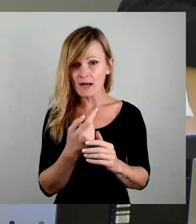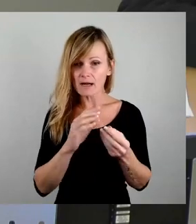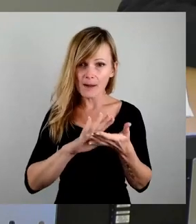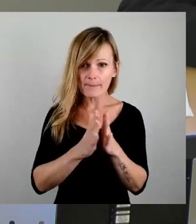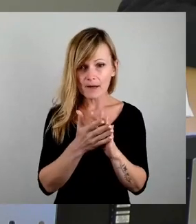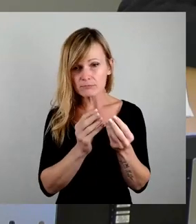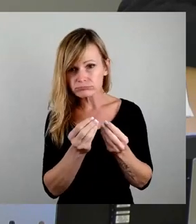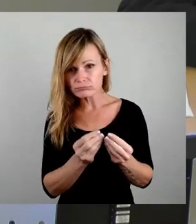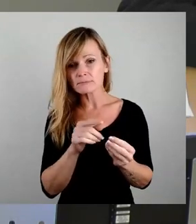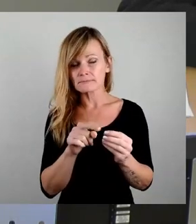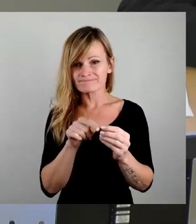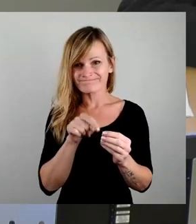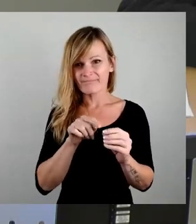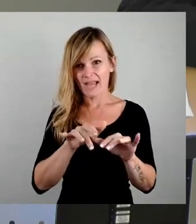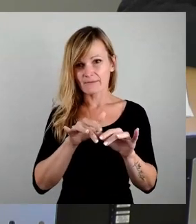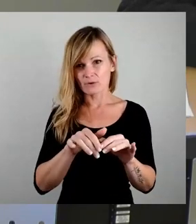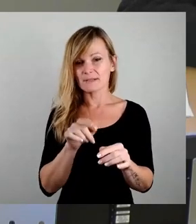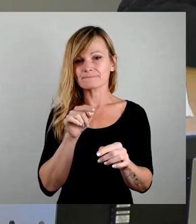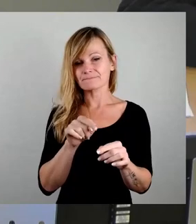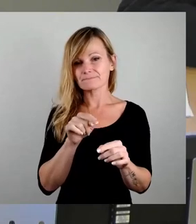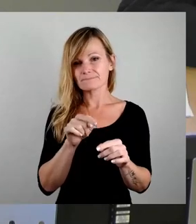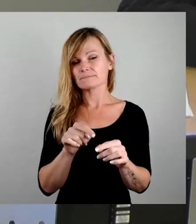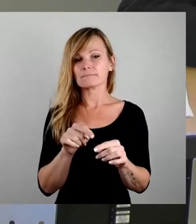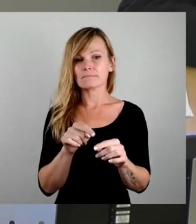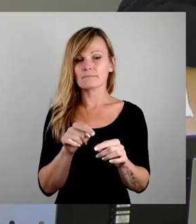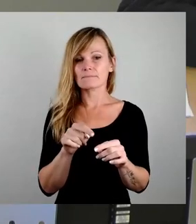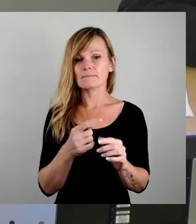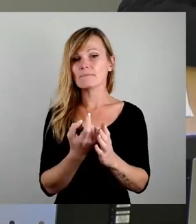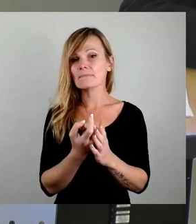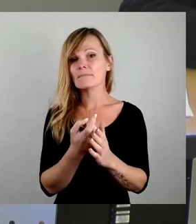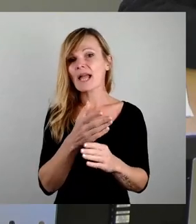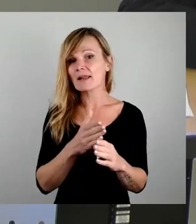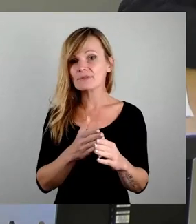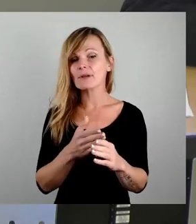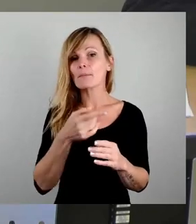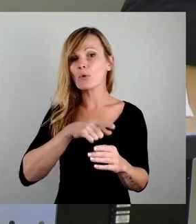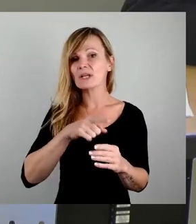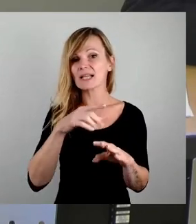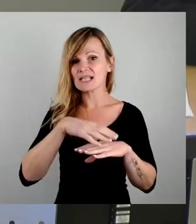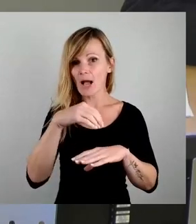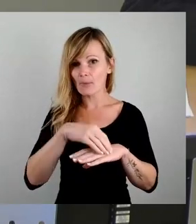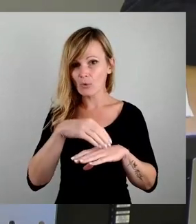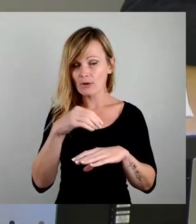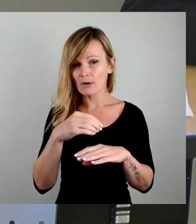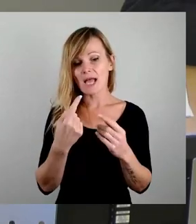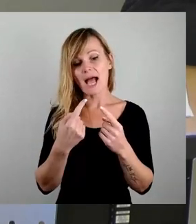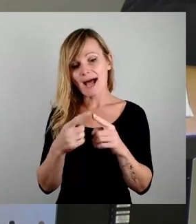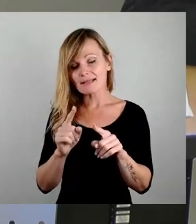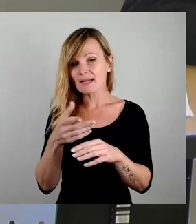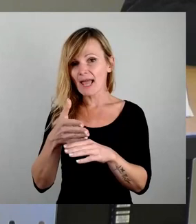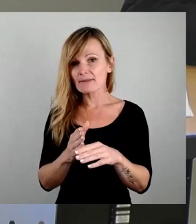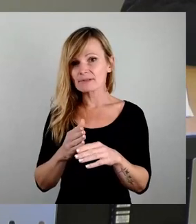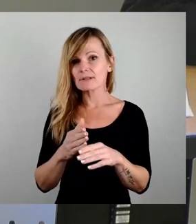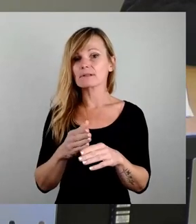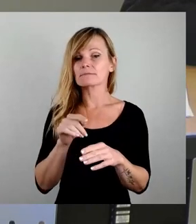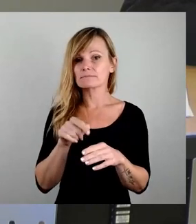die Hälfte, die immer noch bestehenden Monatsabos, die anderen Hälfte die sogenannten Einzelfahrscheine.